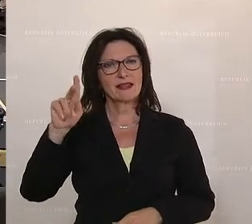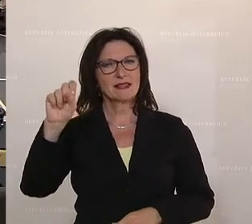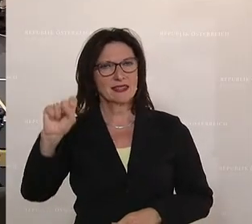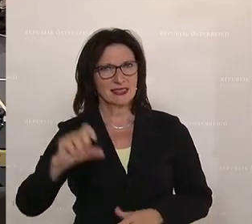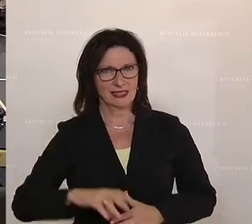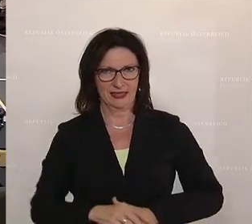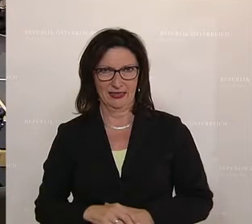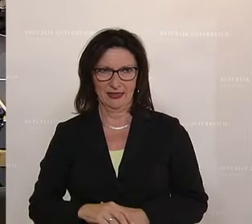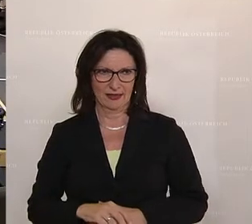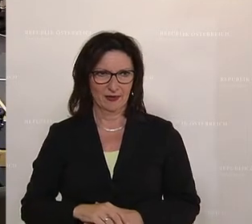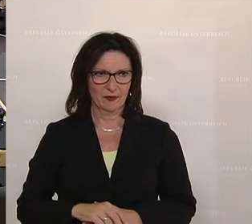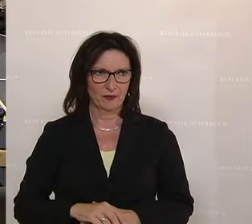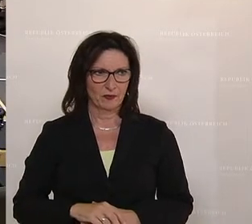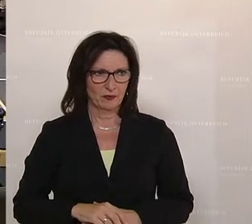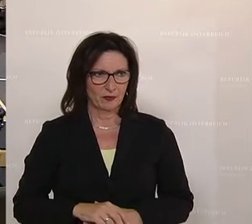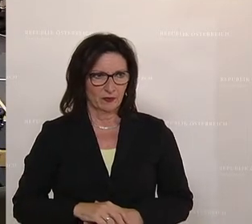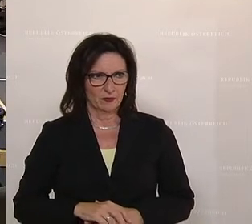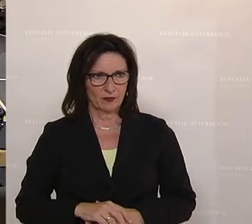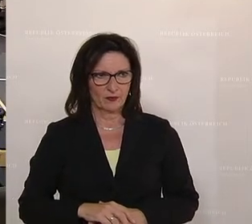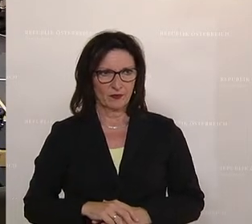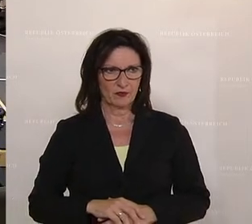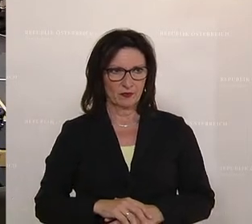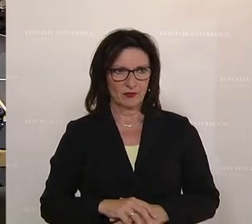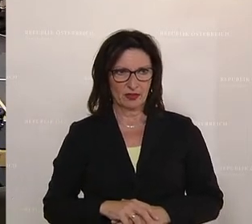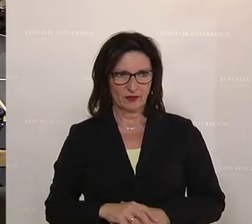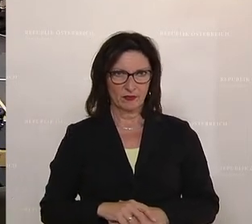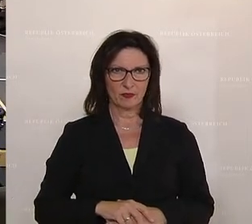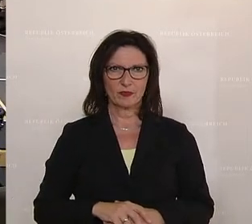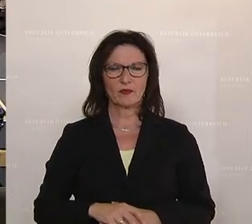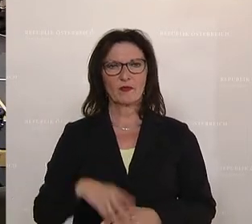ist von Beruf Kriminalbeamter bei der Landespolizeidirektion Burgenland.